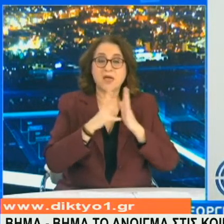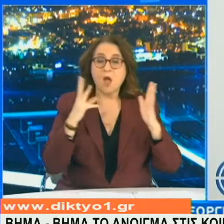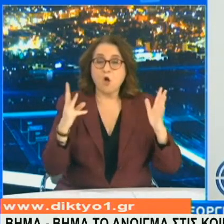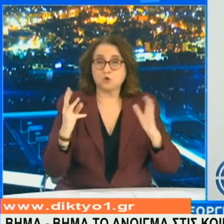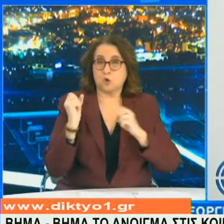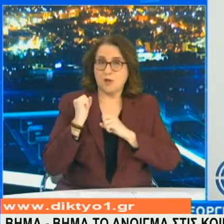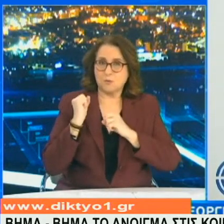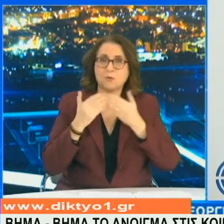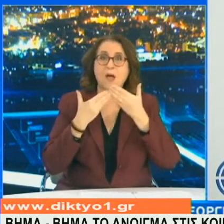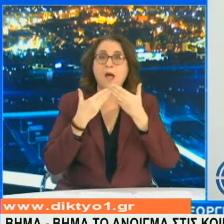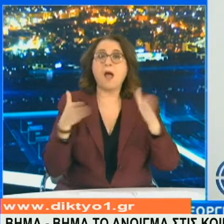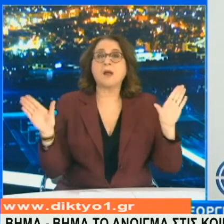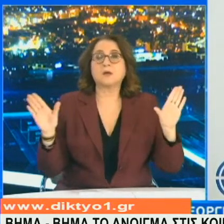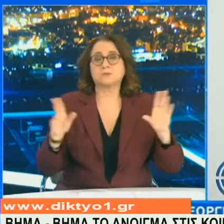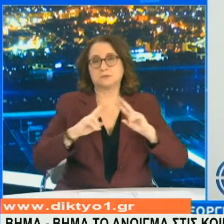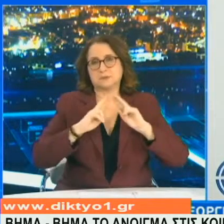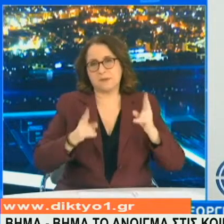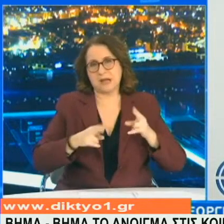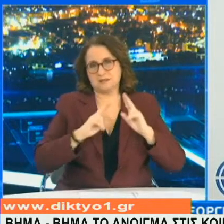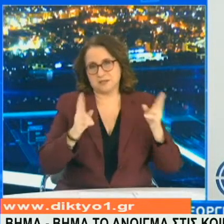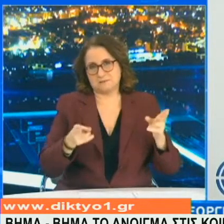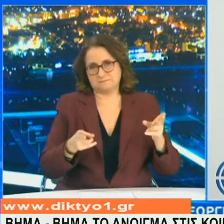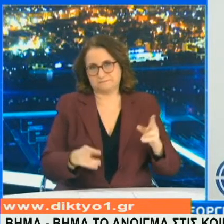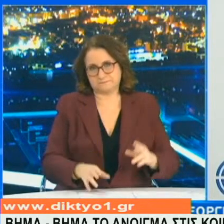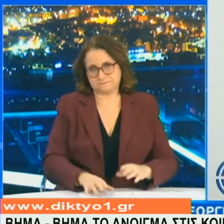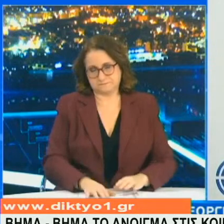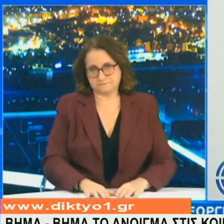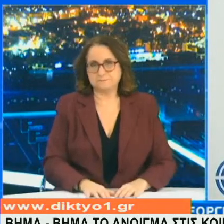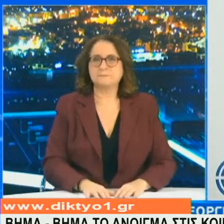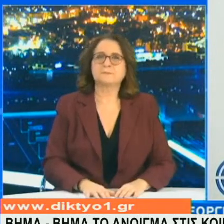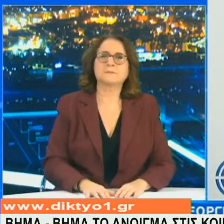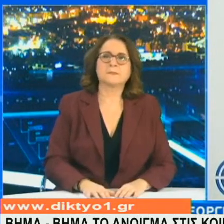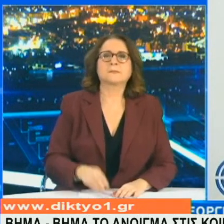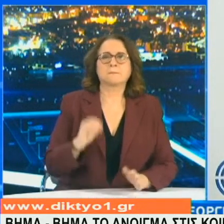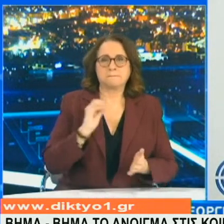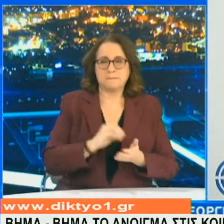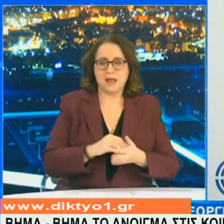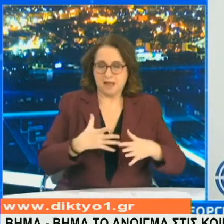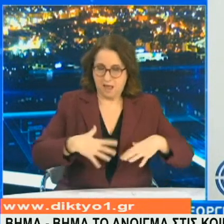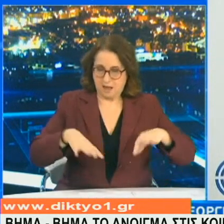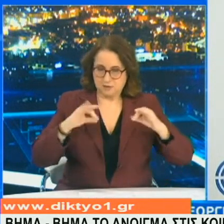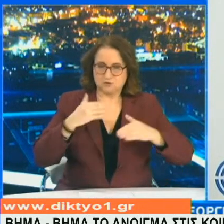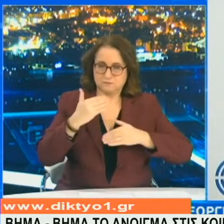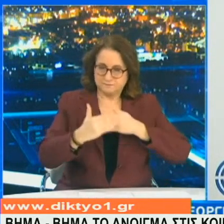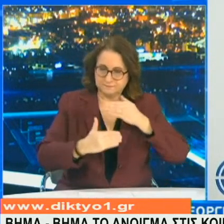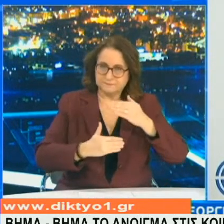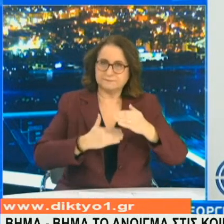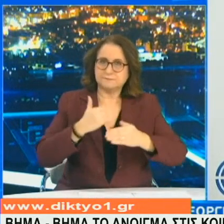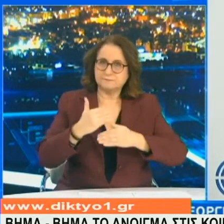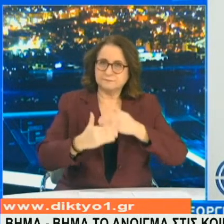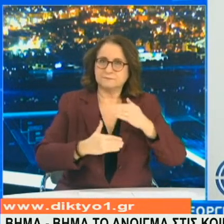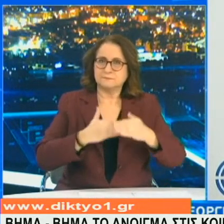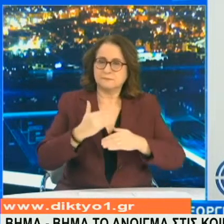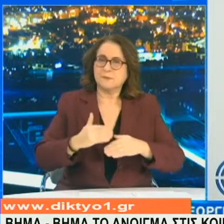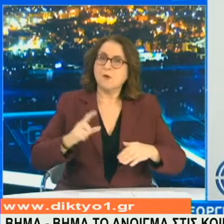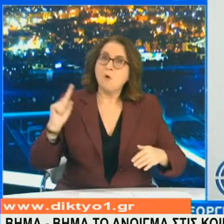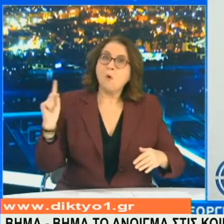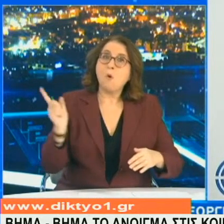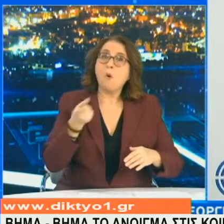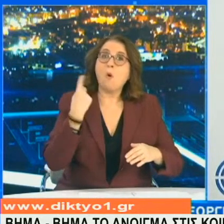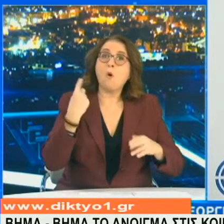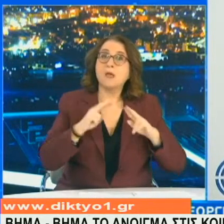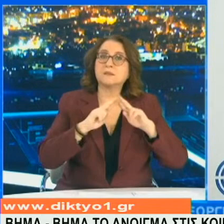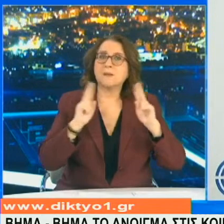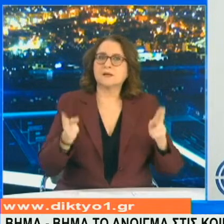Ιανουαρίου. Άρα από την Δευτέρα 18 Ιανουαρίου ξεκινάει ξανά η λειτουργία του λιανικού εμπορίου